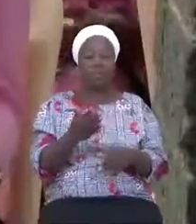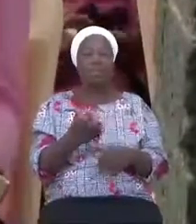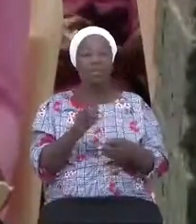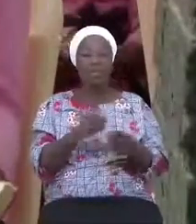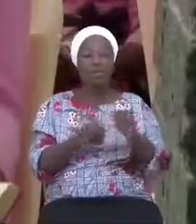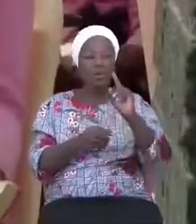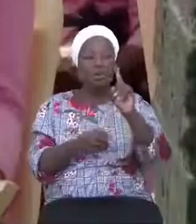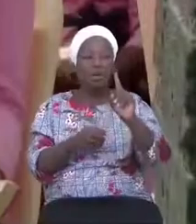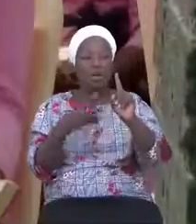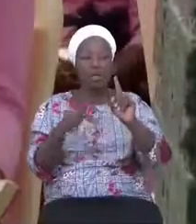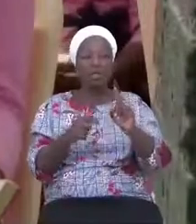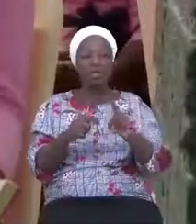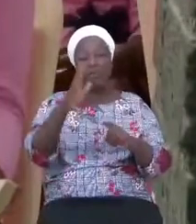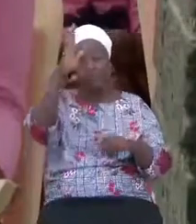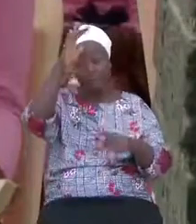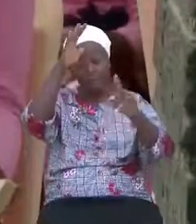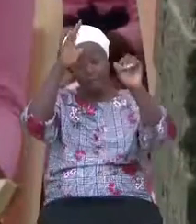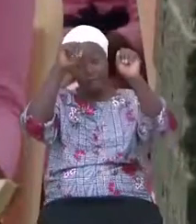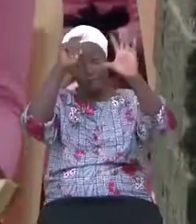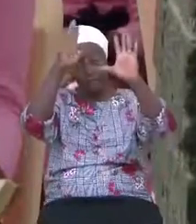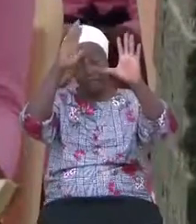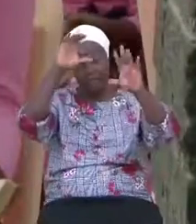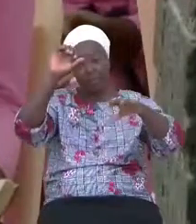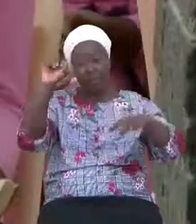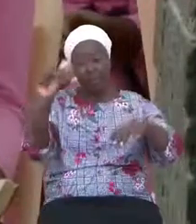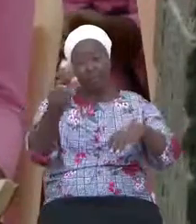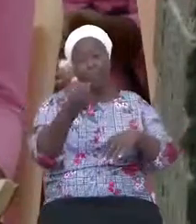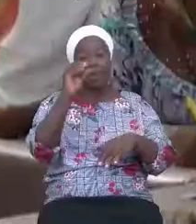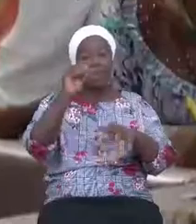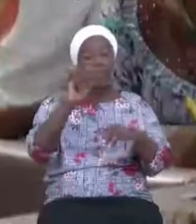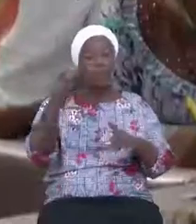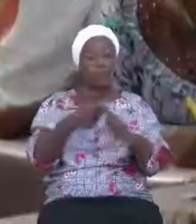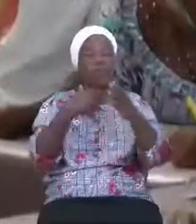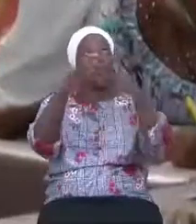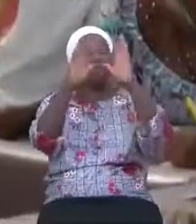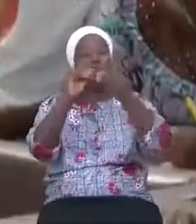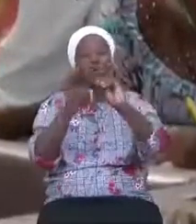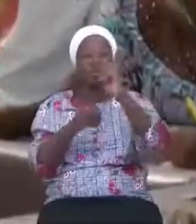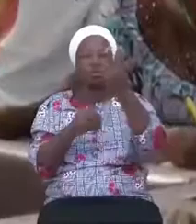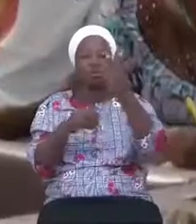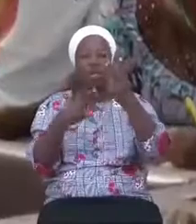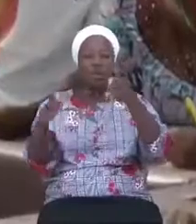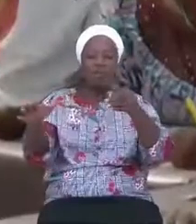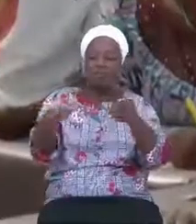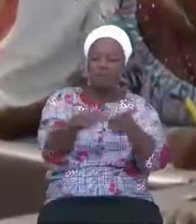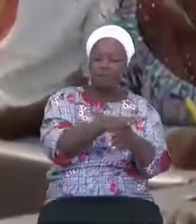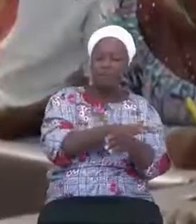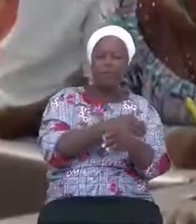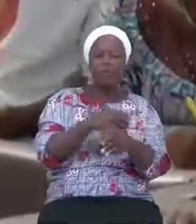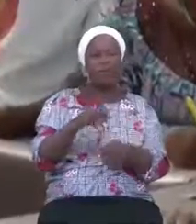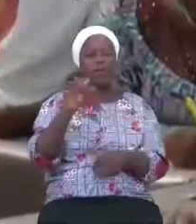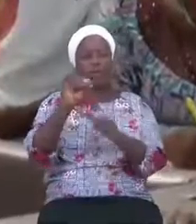Père venant du ciel. Deuxièmement, le plein message pour tous les humains.